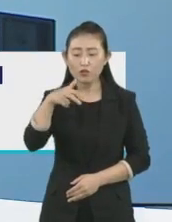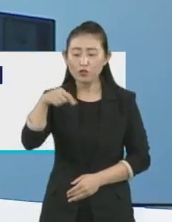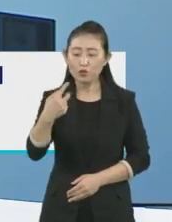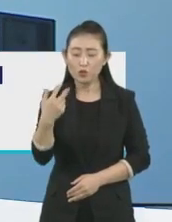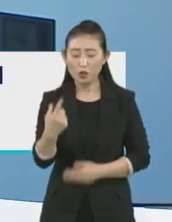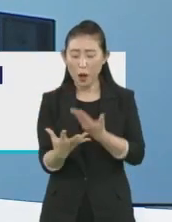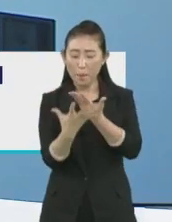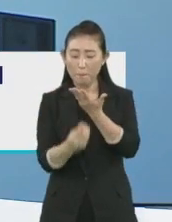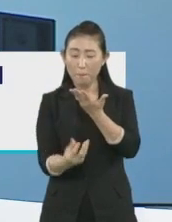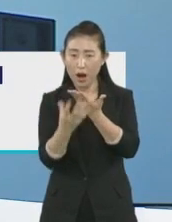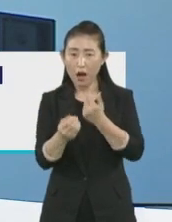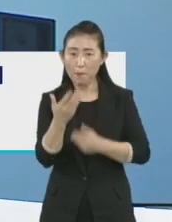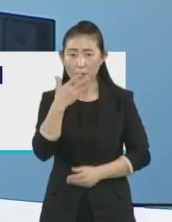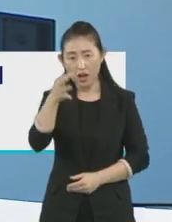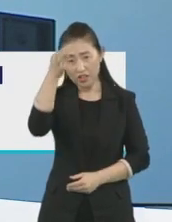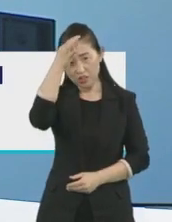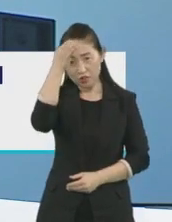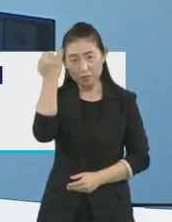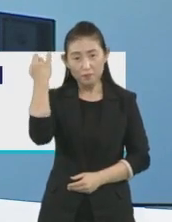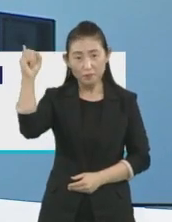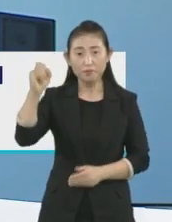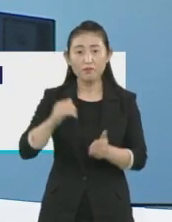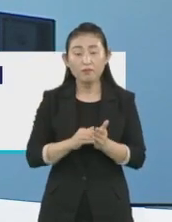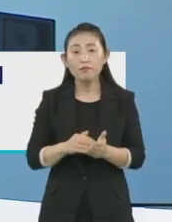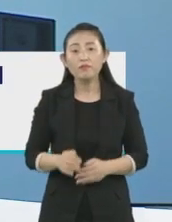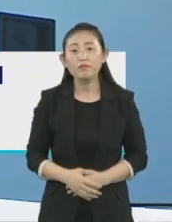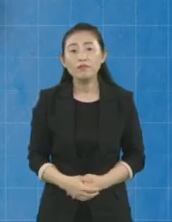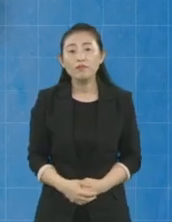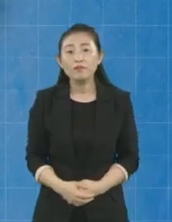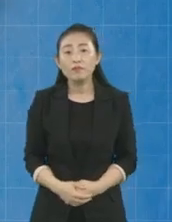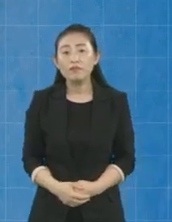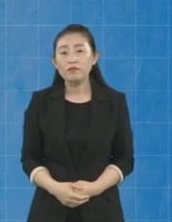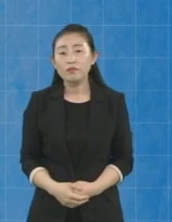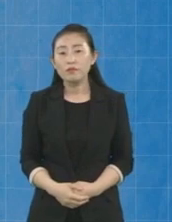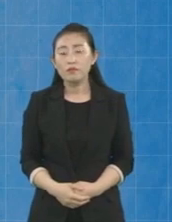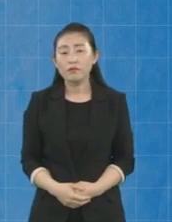핵심 기술을 개발했습니다. 김진호 기자입니다.